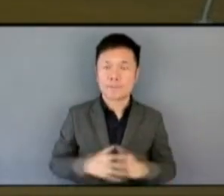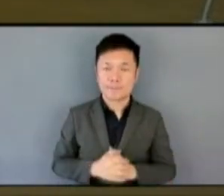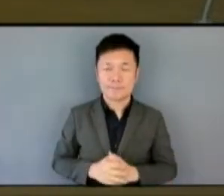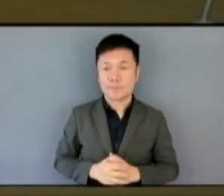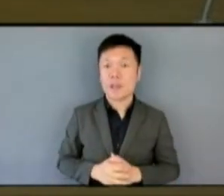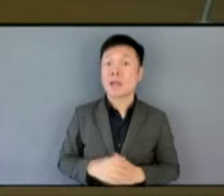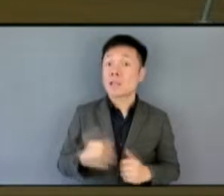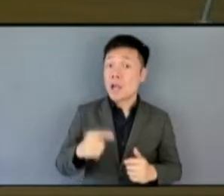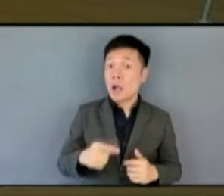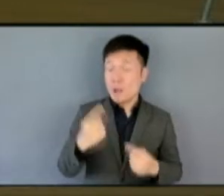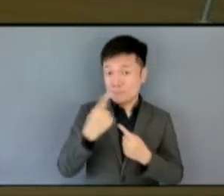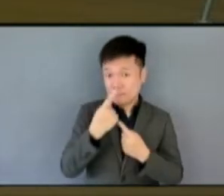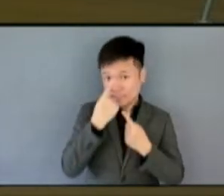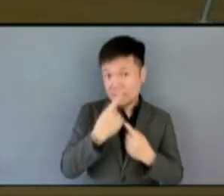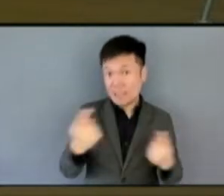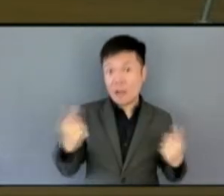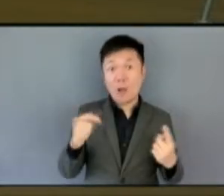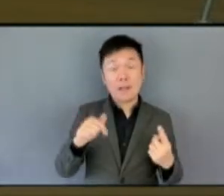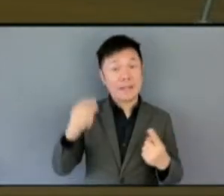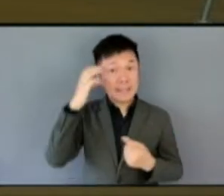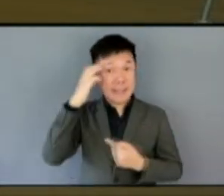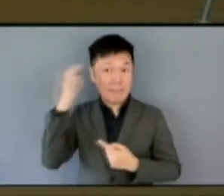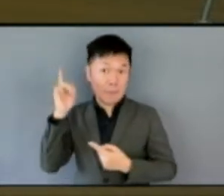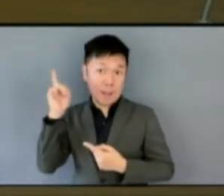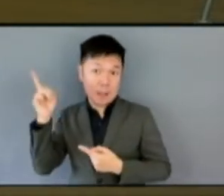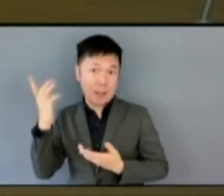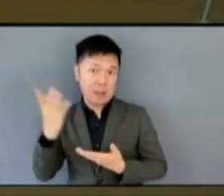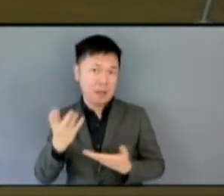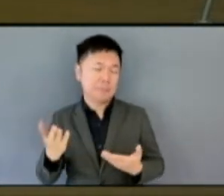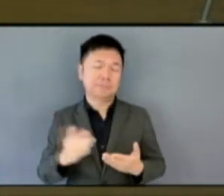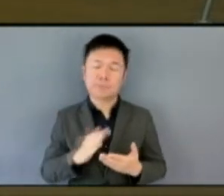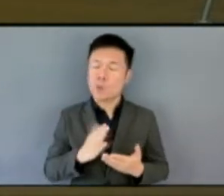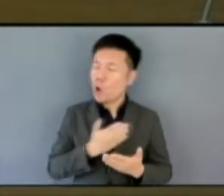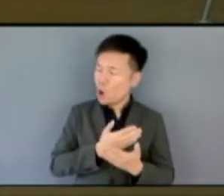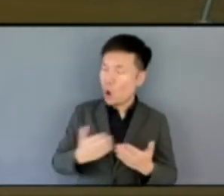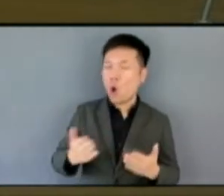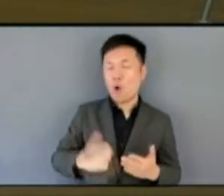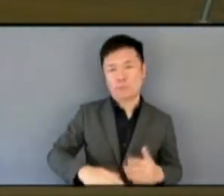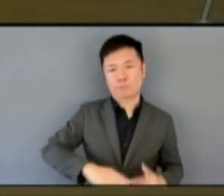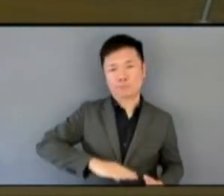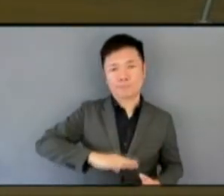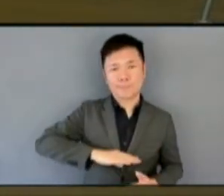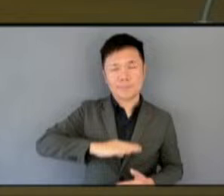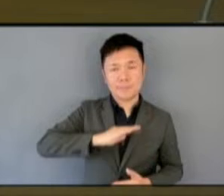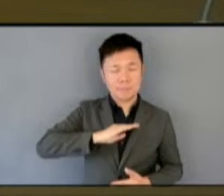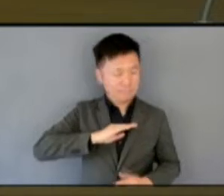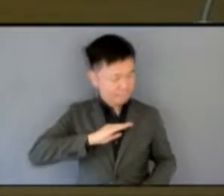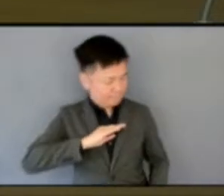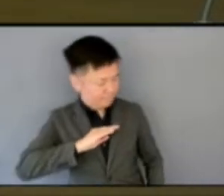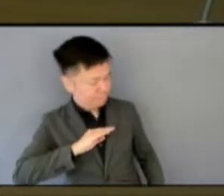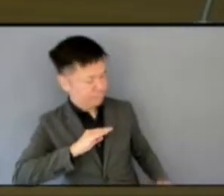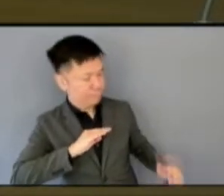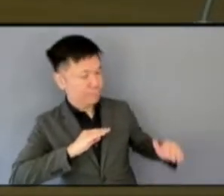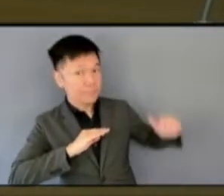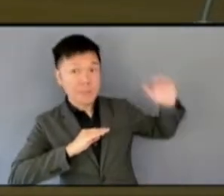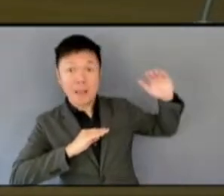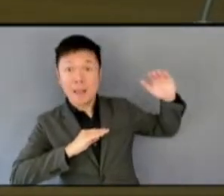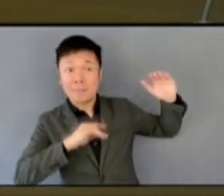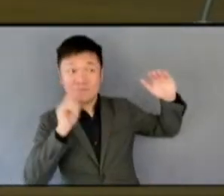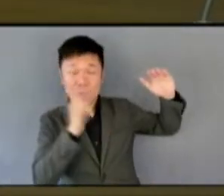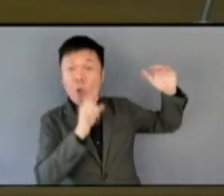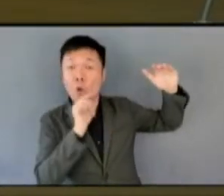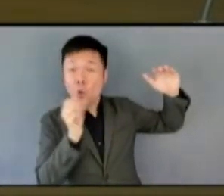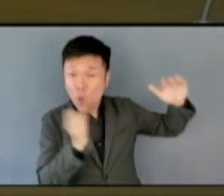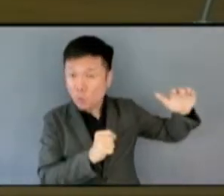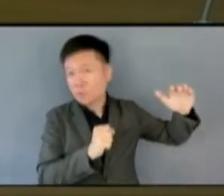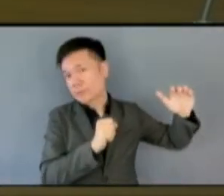всех возрастов, уделяя особое внимание старшему поколению. Сегодня во всех регионах России